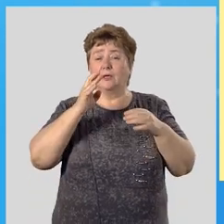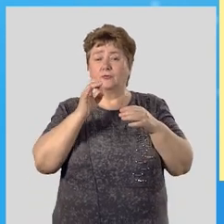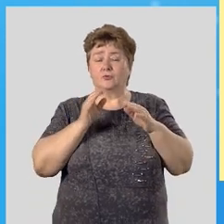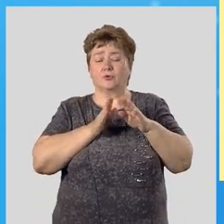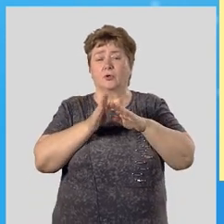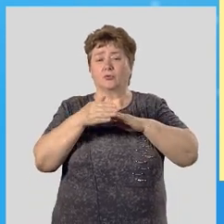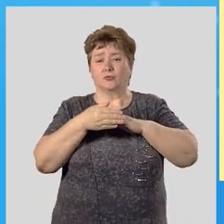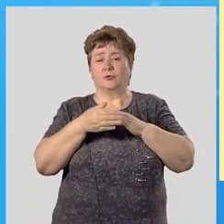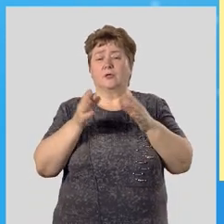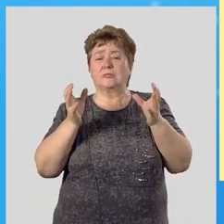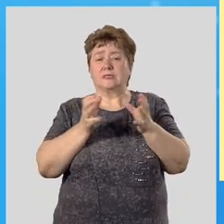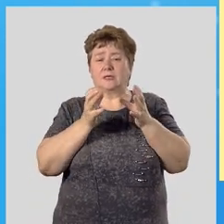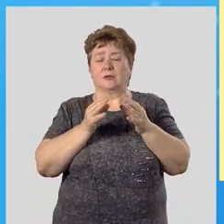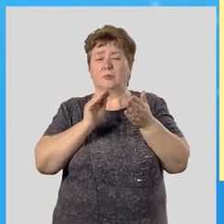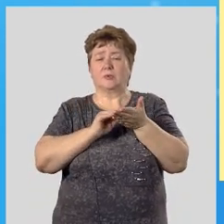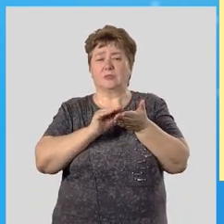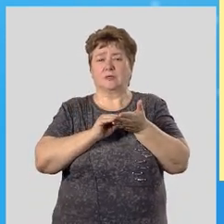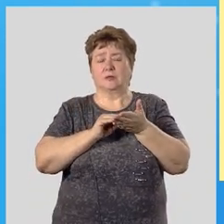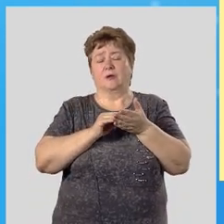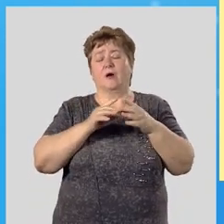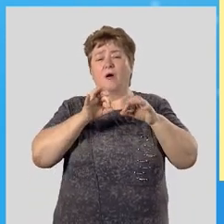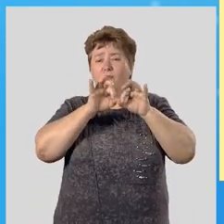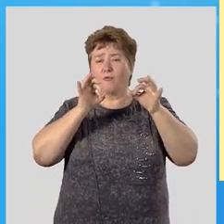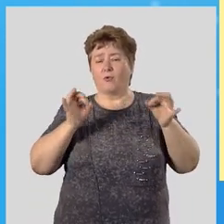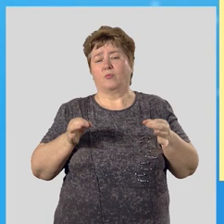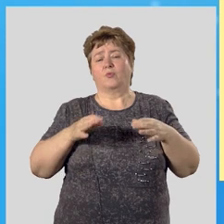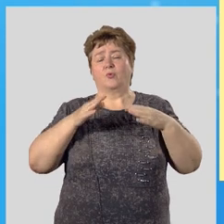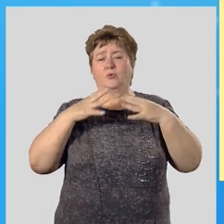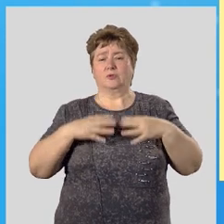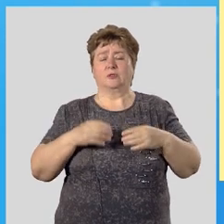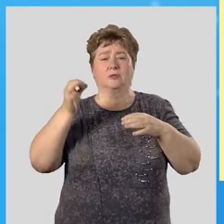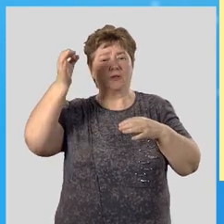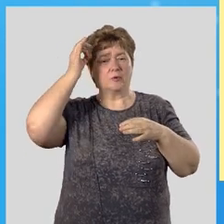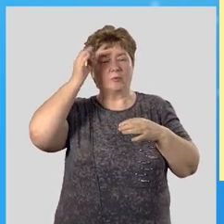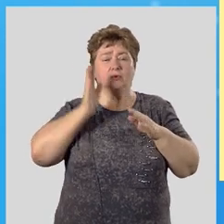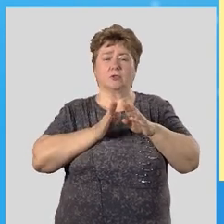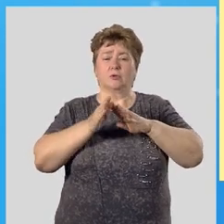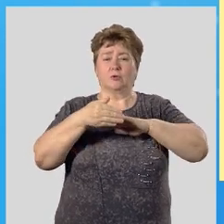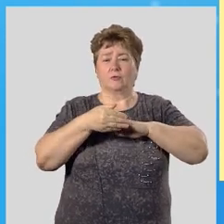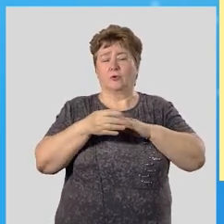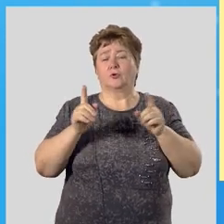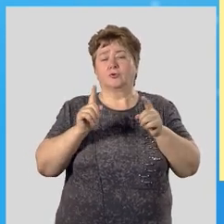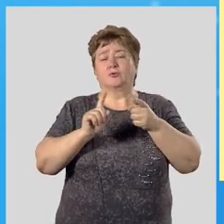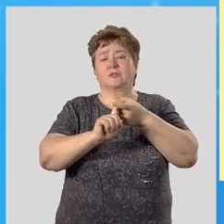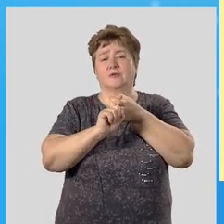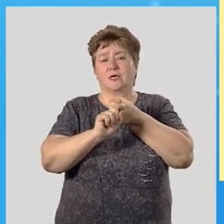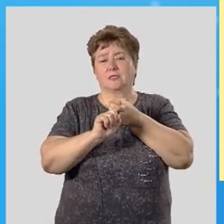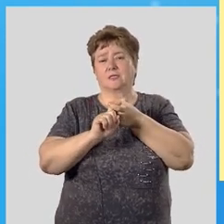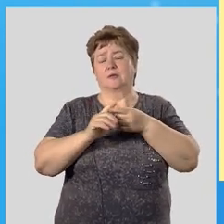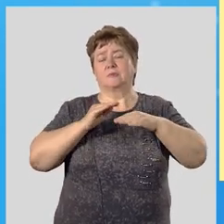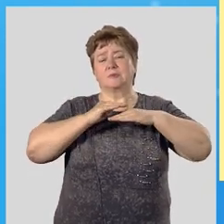Инфузория туфелька сохраняет постоянную форму тела, напоминающую туфлю, что связано